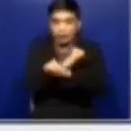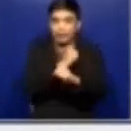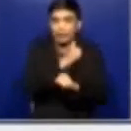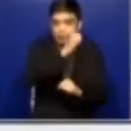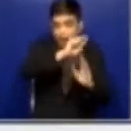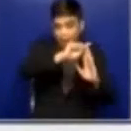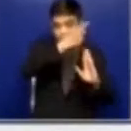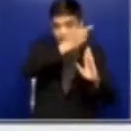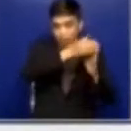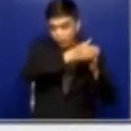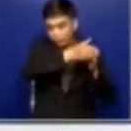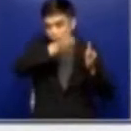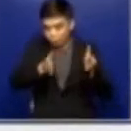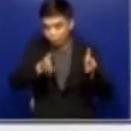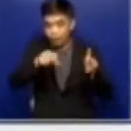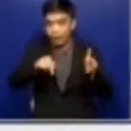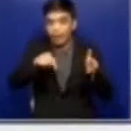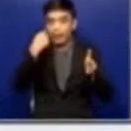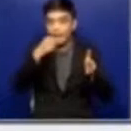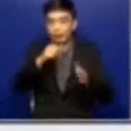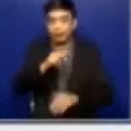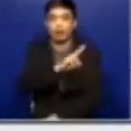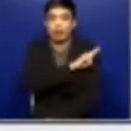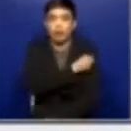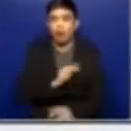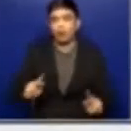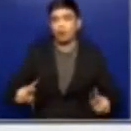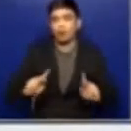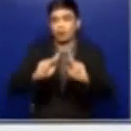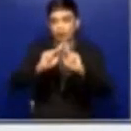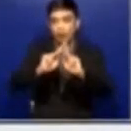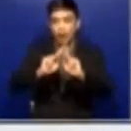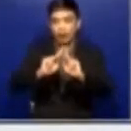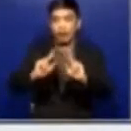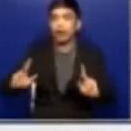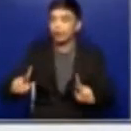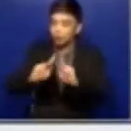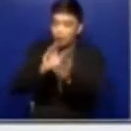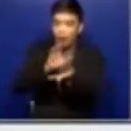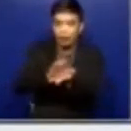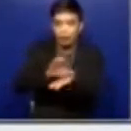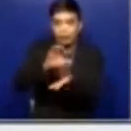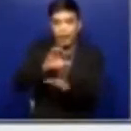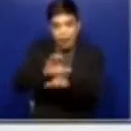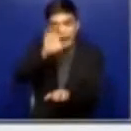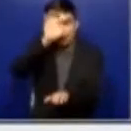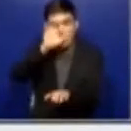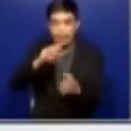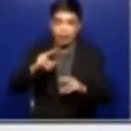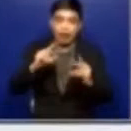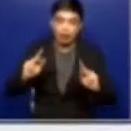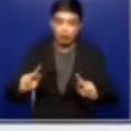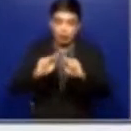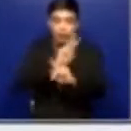างน้ำคือกระทรวงสาธารณสุขนะครับก็สร้างความเข้าใจกระทรวงมหาดไทยก็สร้างความเข้าใจแต่ว่าการสร้างความเข้าใ